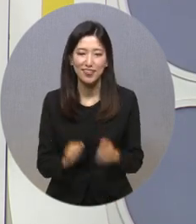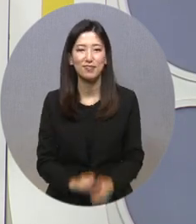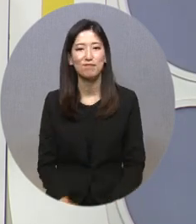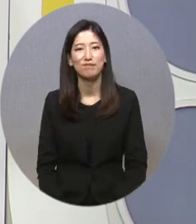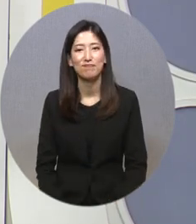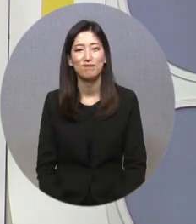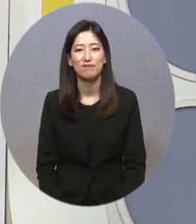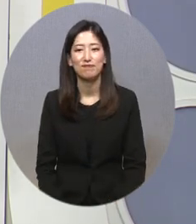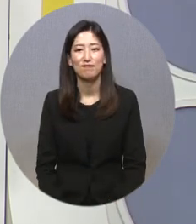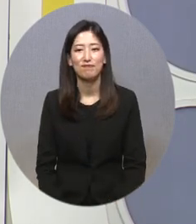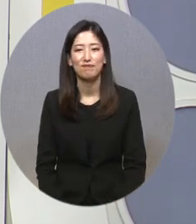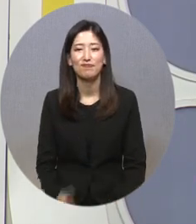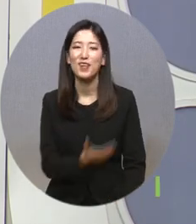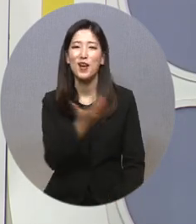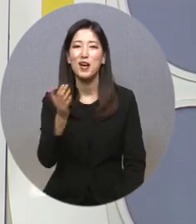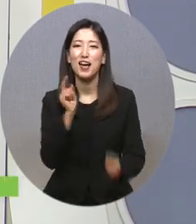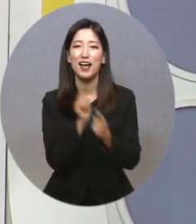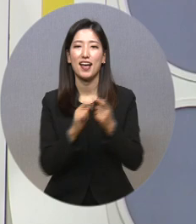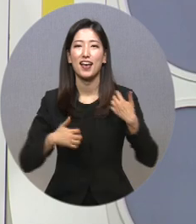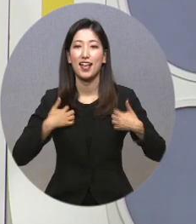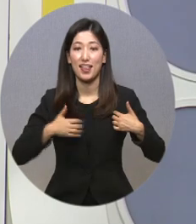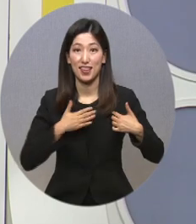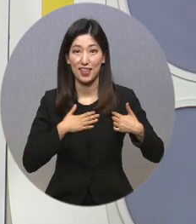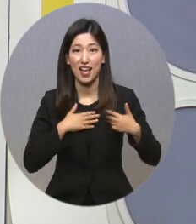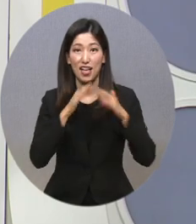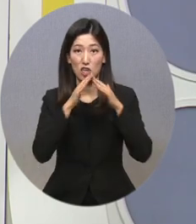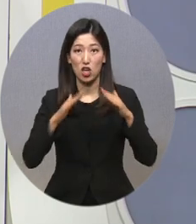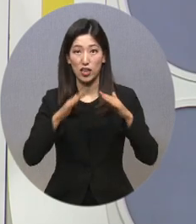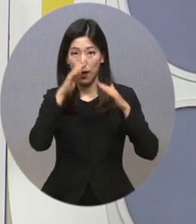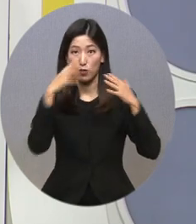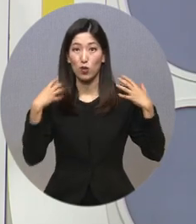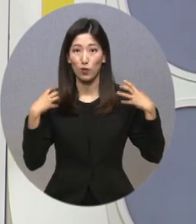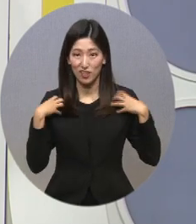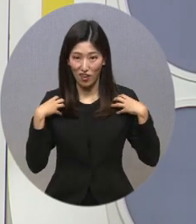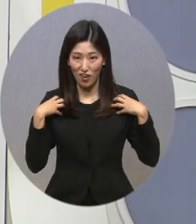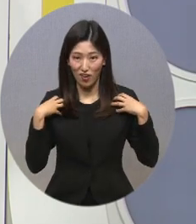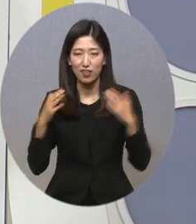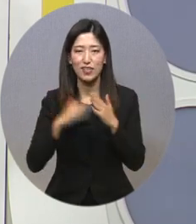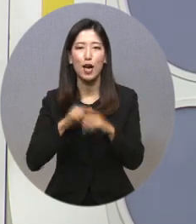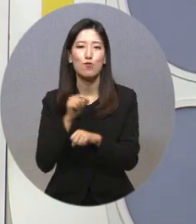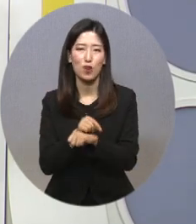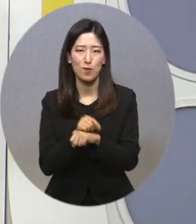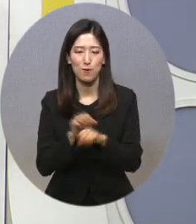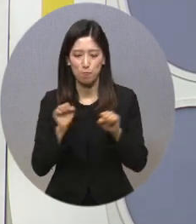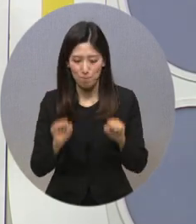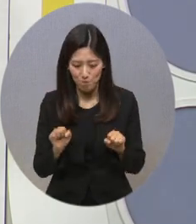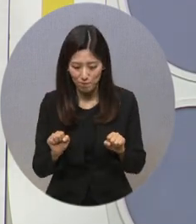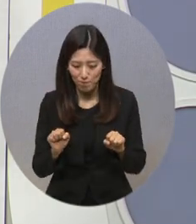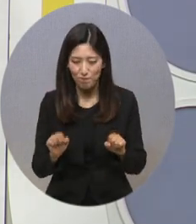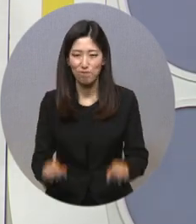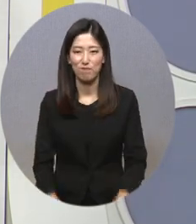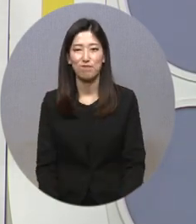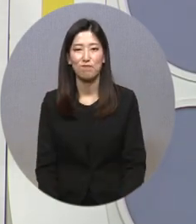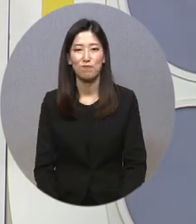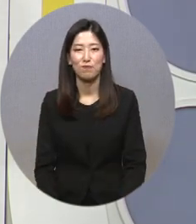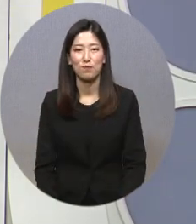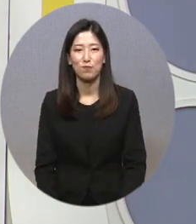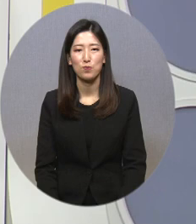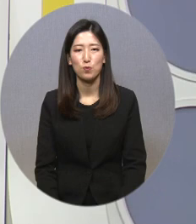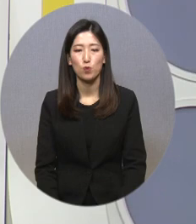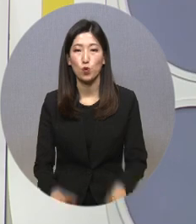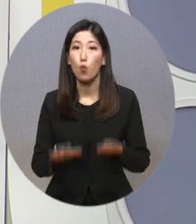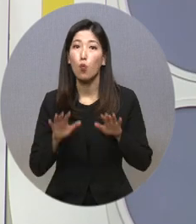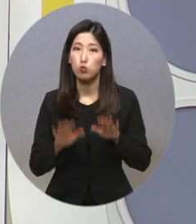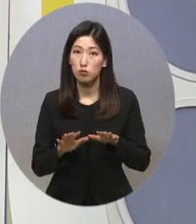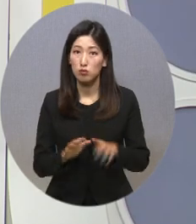김정현입니다. 여러분 반갑습니다. 전남도청 유통기획팀장 소동순 사무관입니다. 네, 반갑습니다. 오늘 저희가